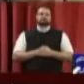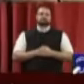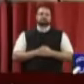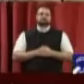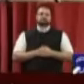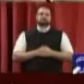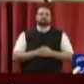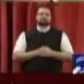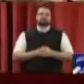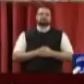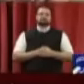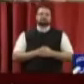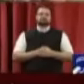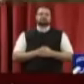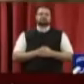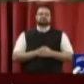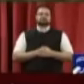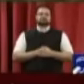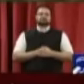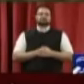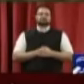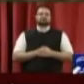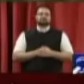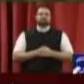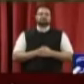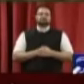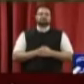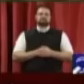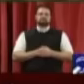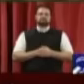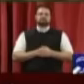la tine. Că te-ai vreo să sucă. Cei care vor neapărat să ajute.